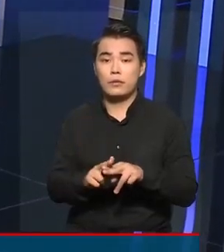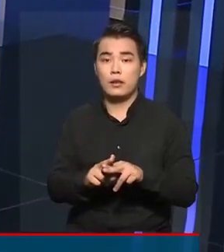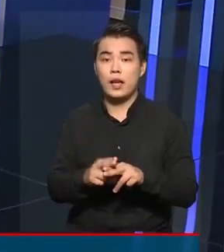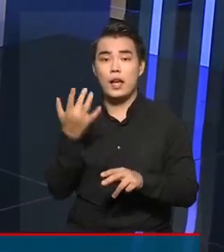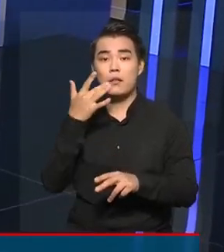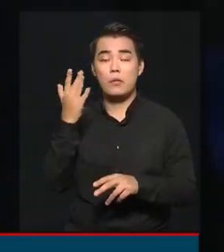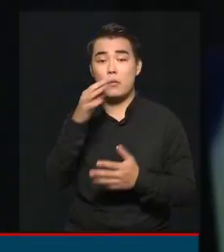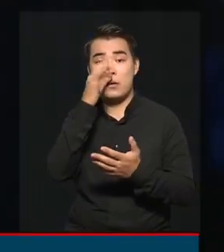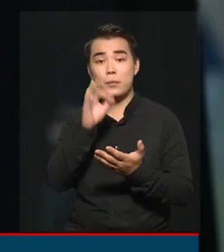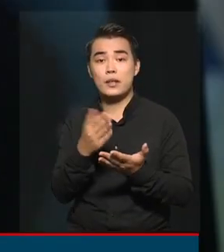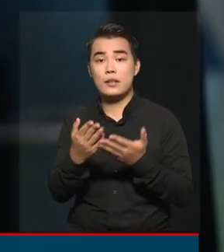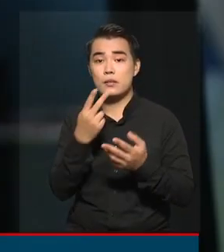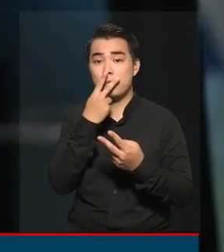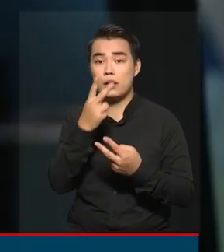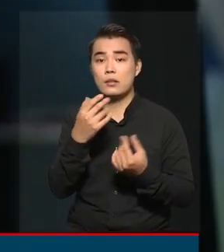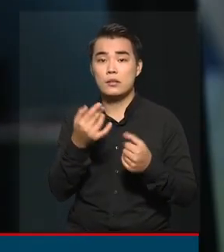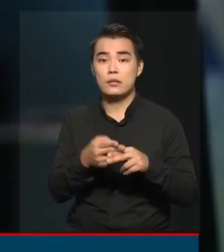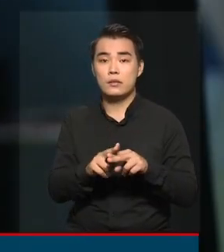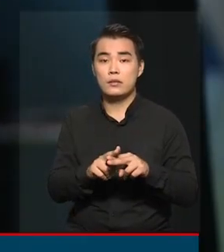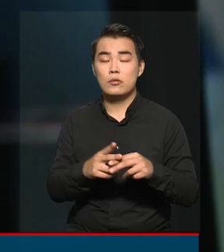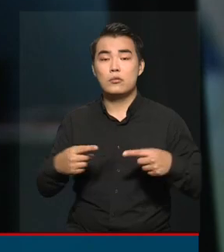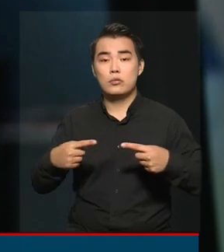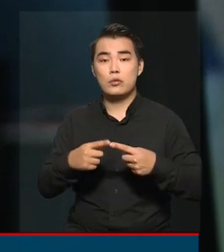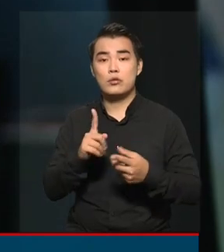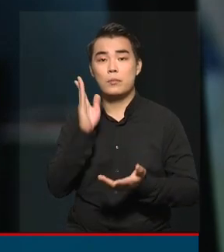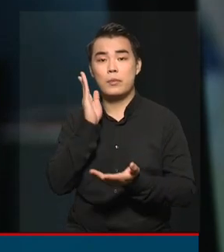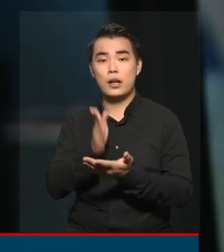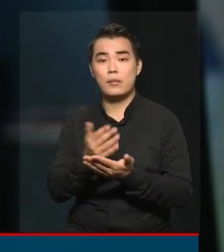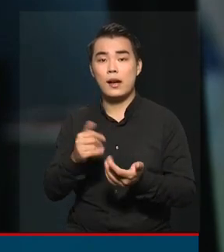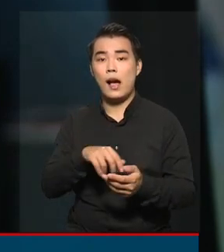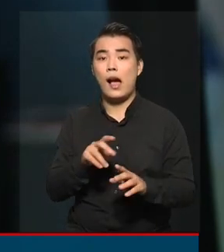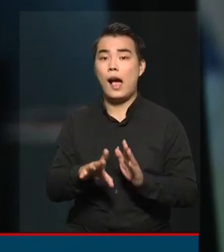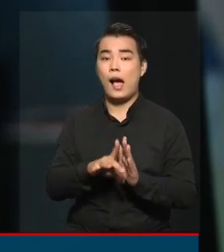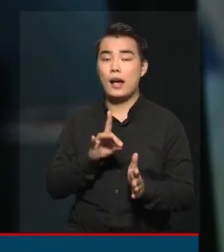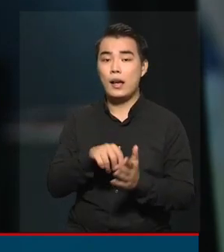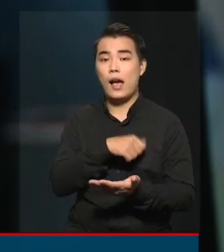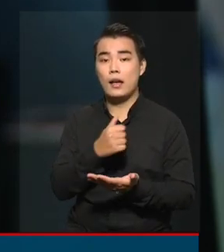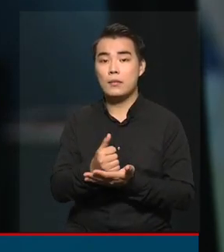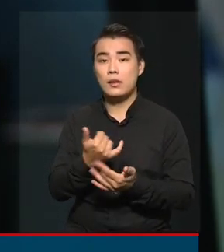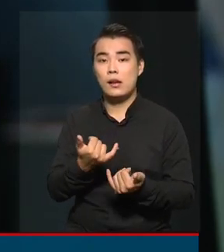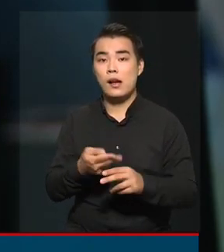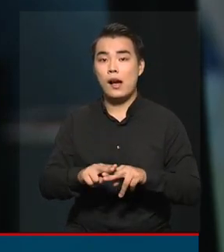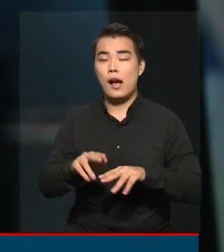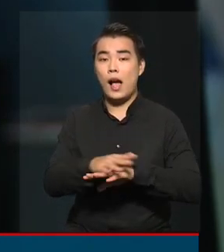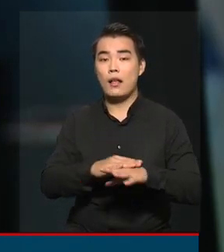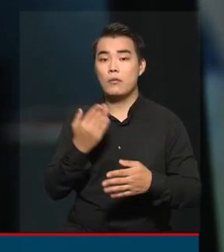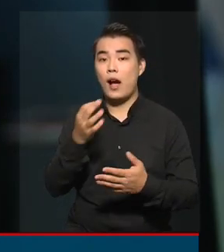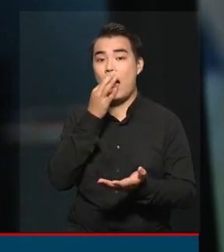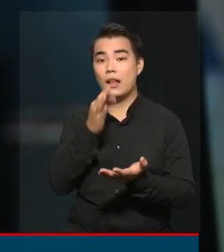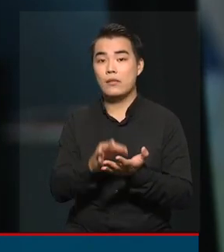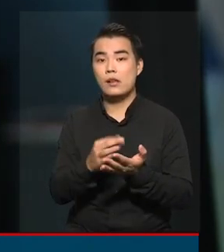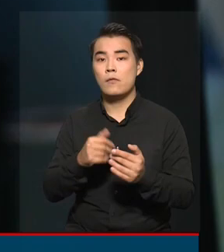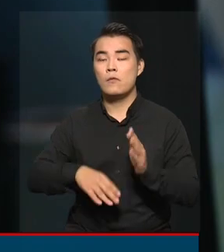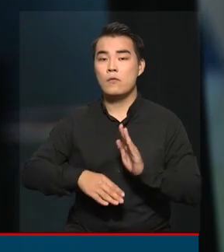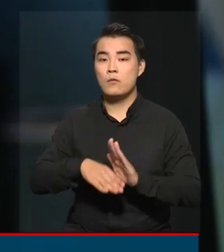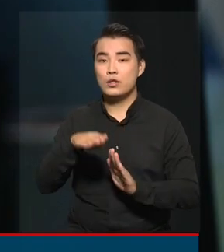шетелдік тәжірибелерге сүйенсек, шынымен де мынау тікелей сайланған әкімдердің халық алдындағы жауапкершілігі